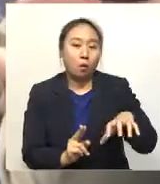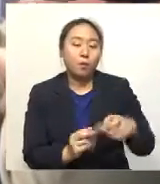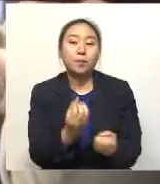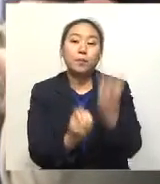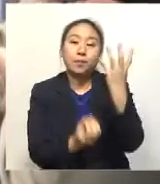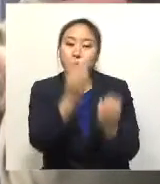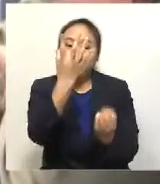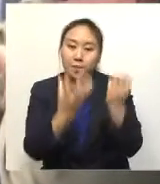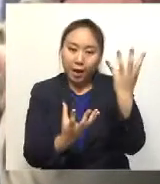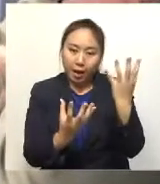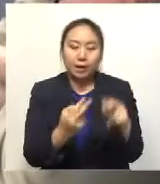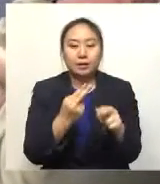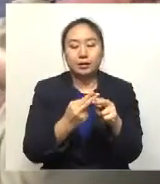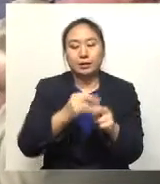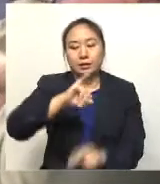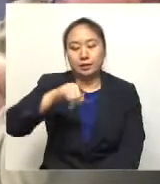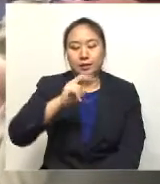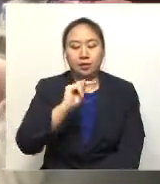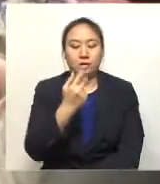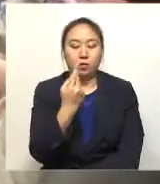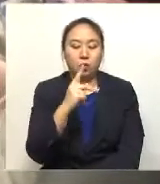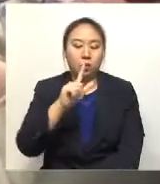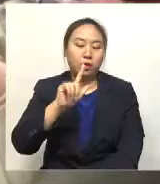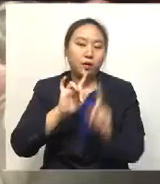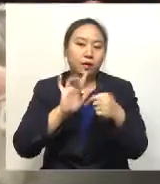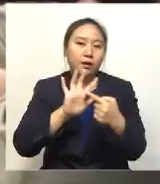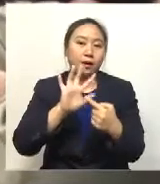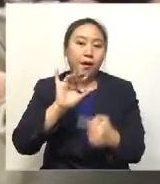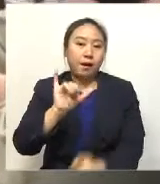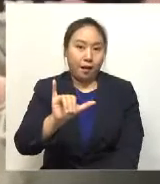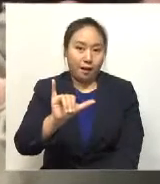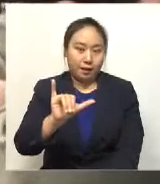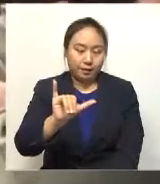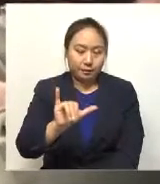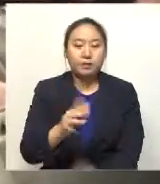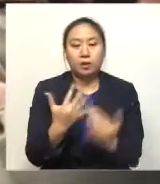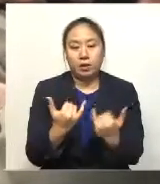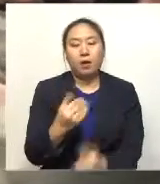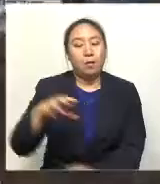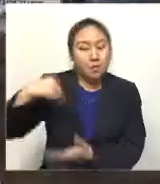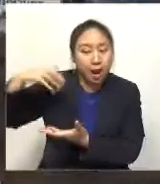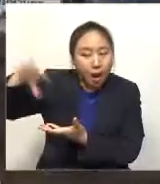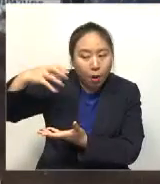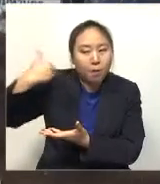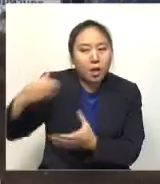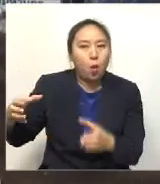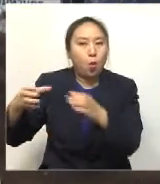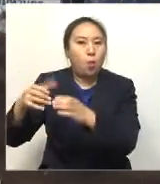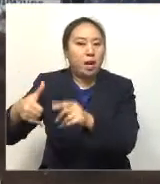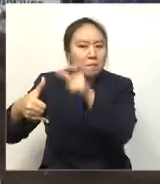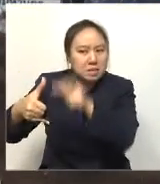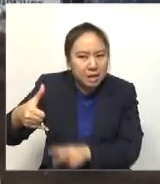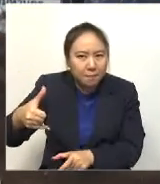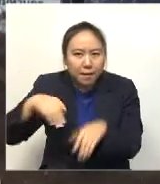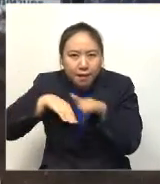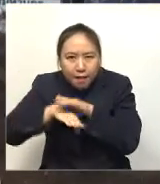สัตว์ป่าและพันธุ์พืชนายจงคล้ายวรพงศธรนะคะซึ่งท่านได้รับรายงานว่ากลุ่มคนดังกล่าวเนี่ยมีพฤติกรรม